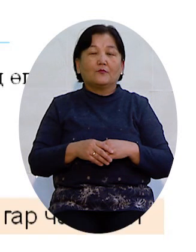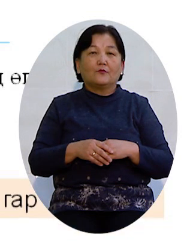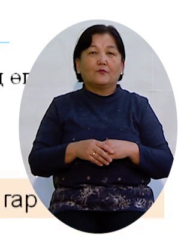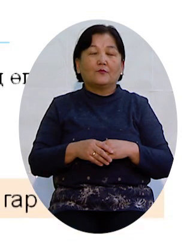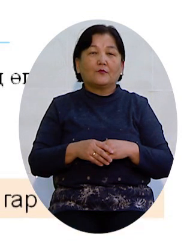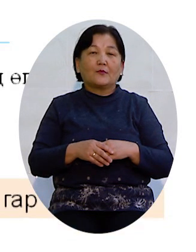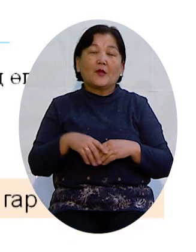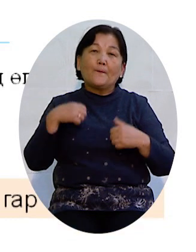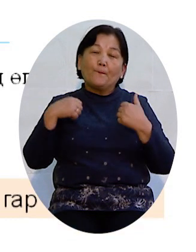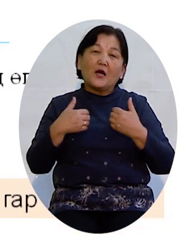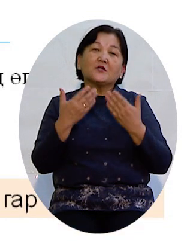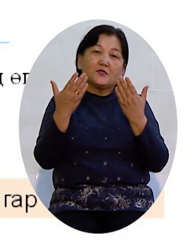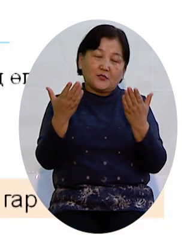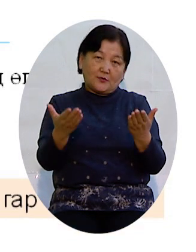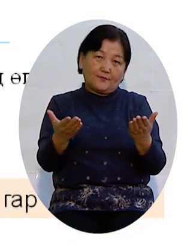За багш